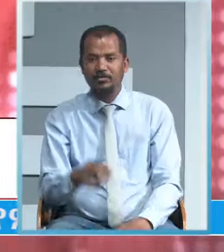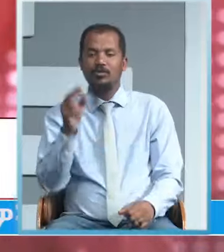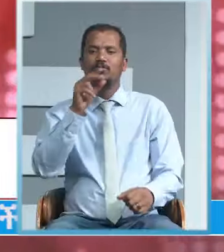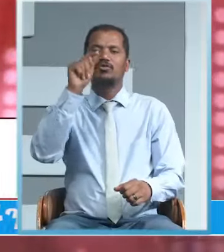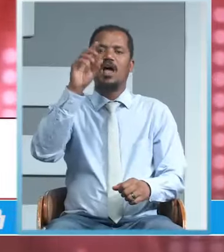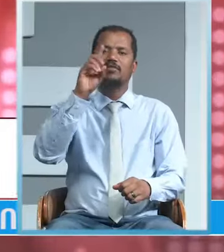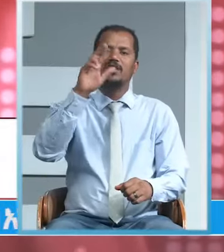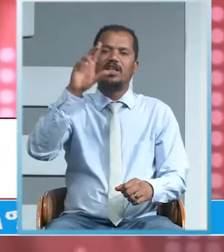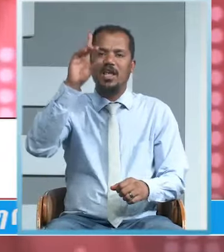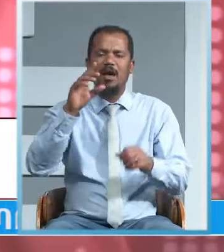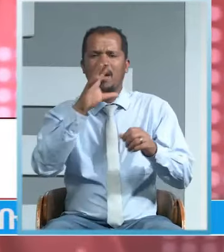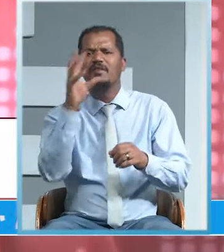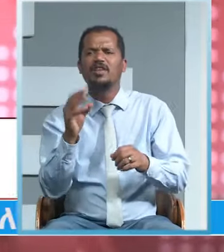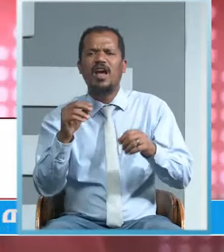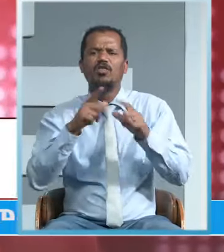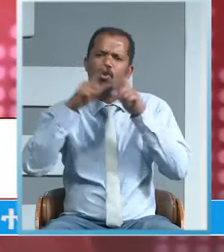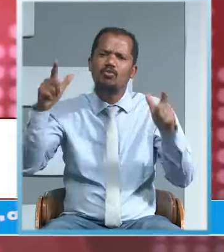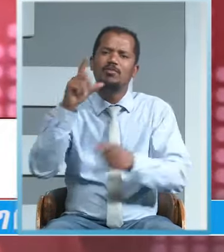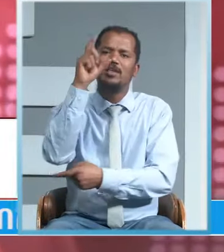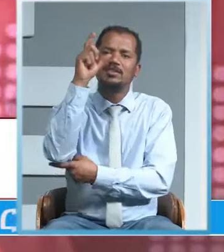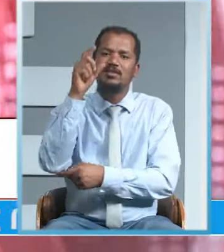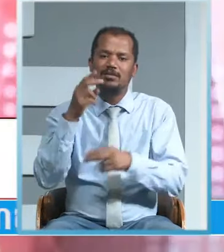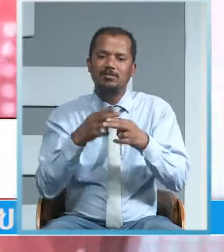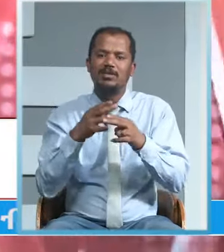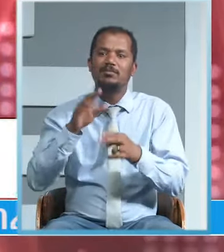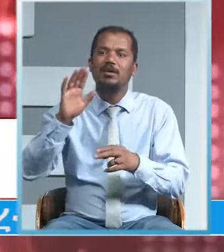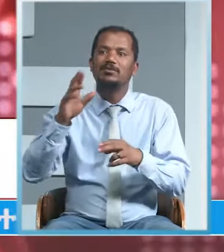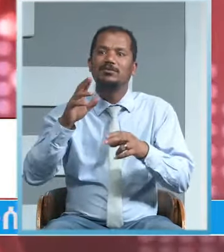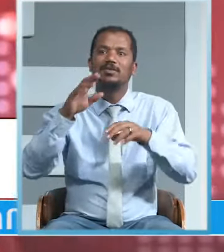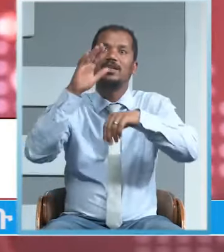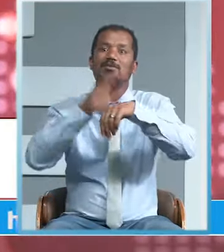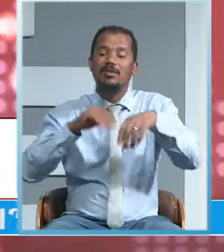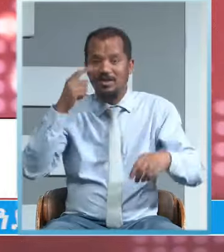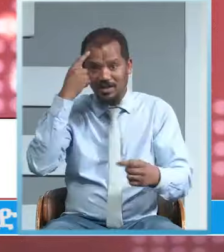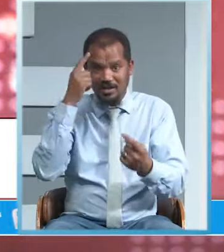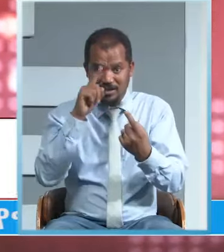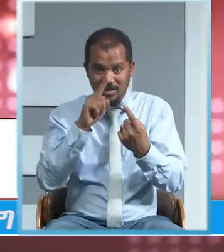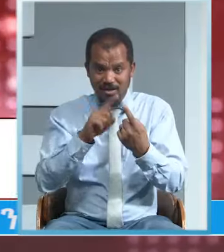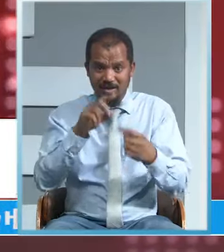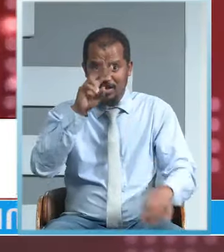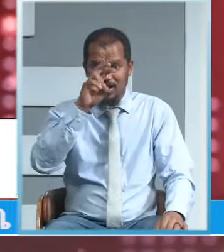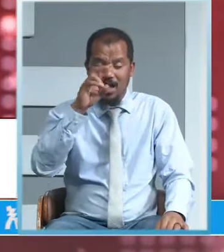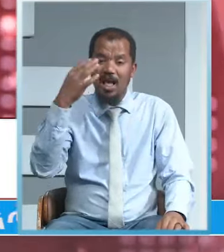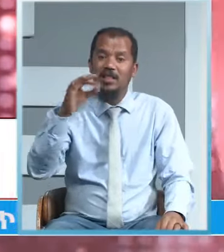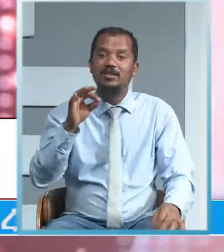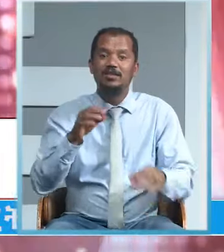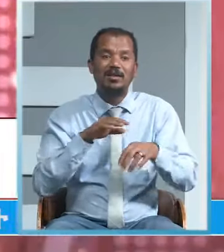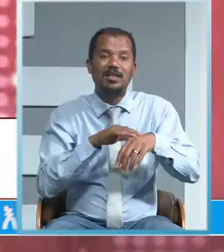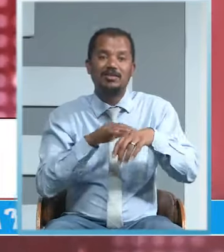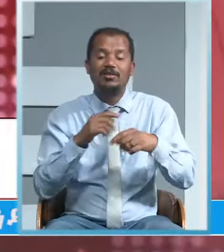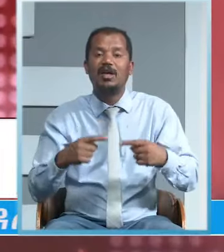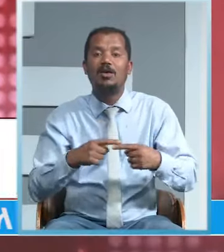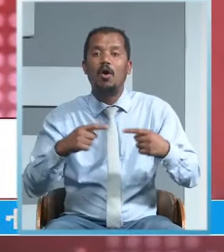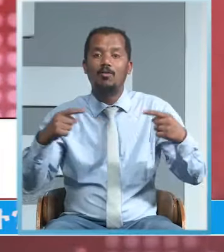ቡተፍሊካ በአፍሪካ ግዙፉን መስጂድ ገንብቶ በስማቸው የመሰየሙ ውጥናቸው በ2019 በተቀሰቀሰው